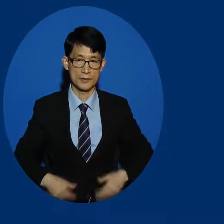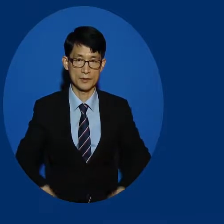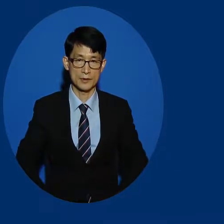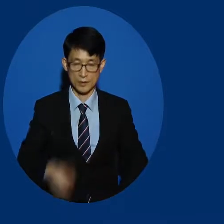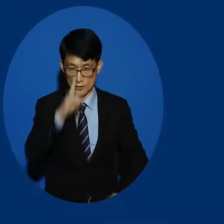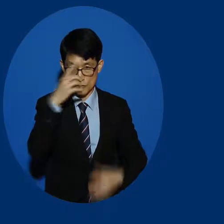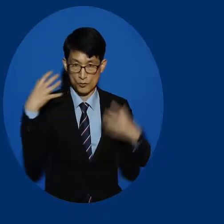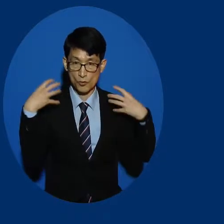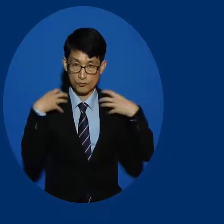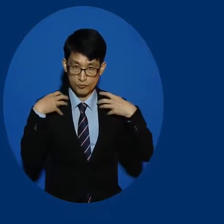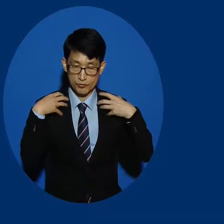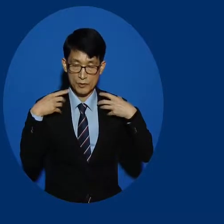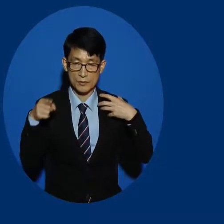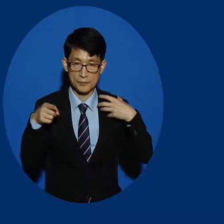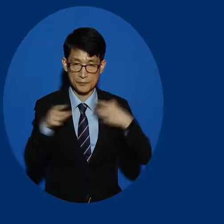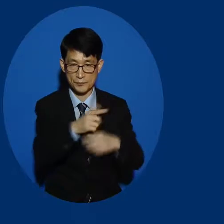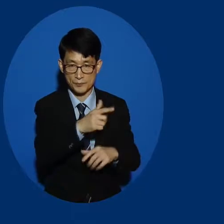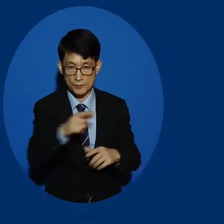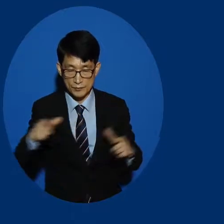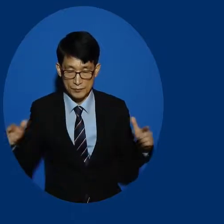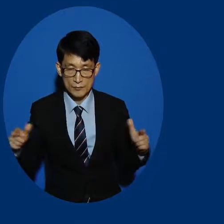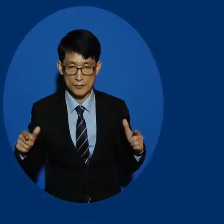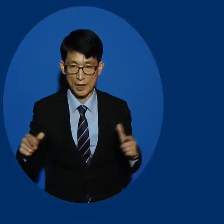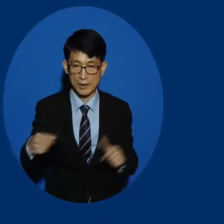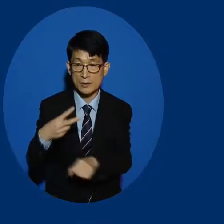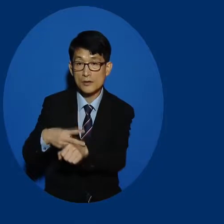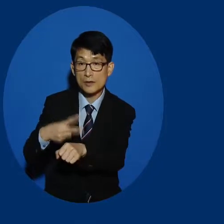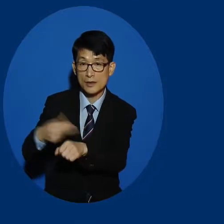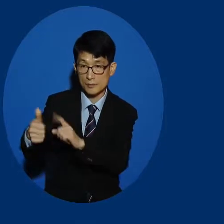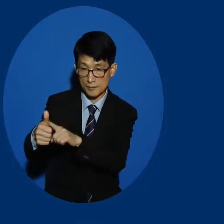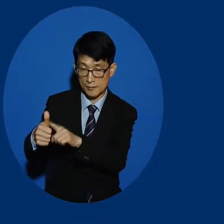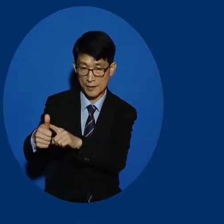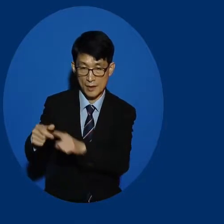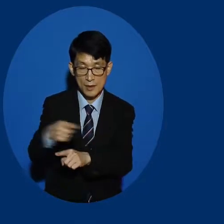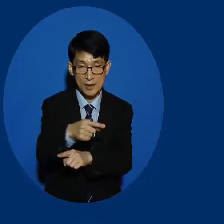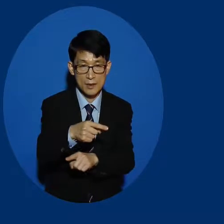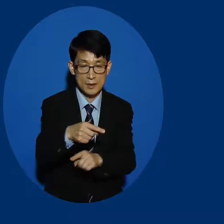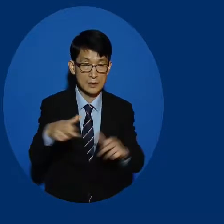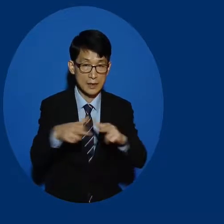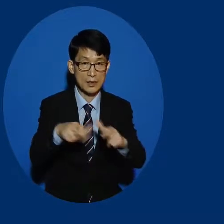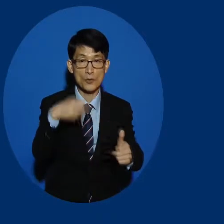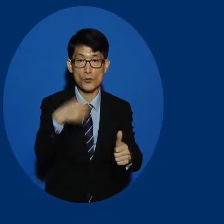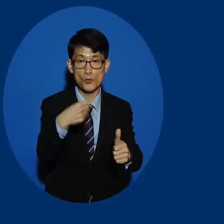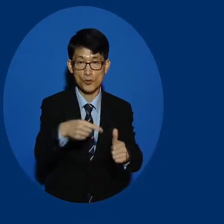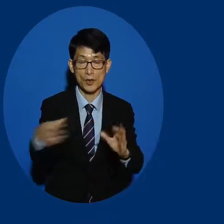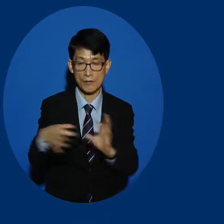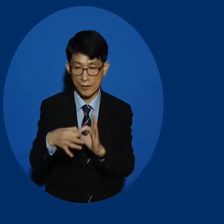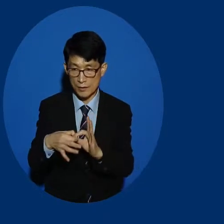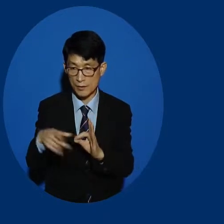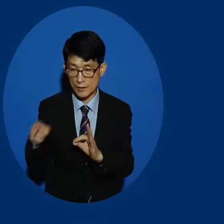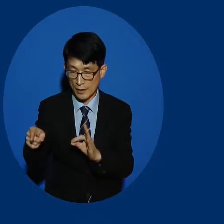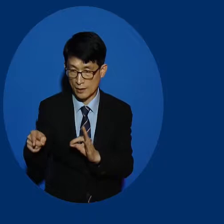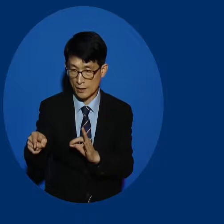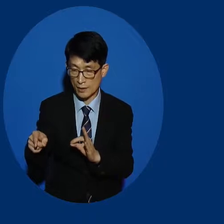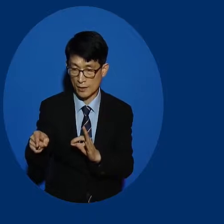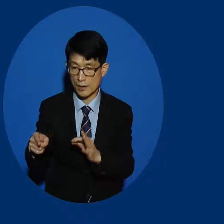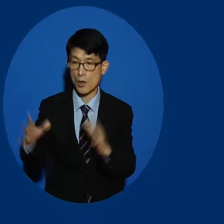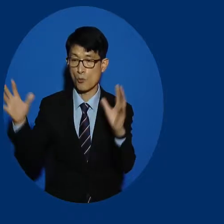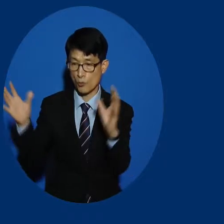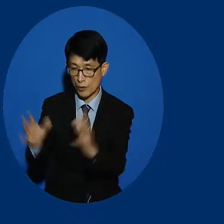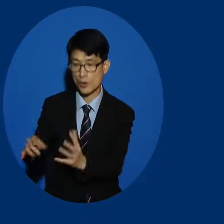차원에서 다양한 평생교육 강사들에게 장애인 교육과 관련된 소양 교육들을 일정 기간